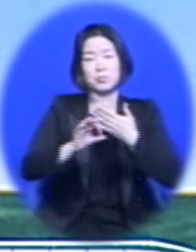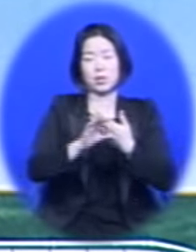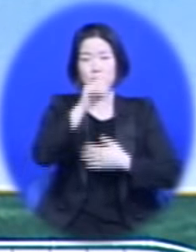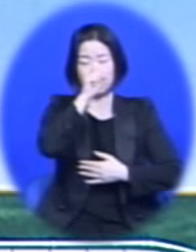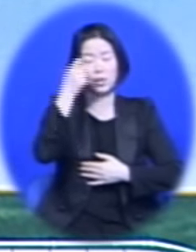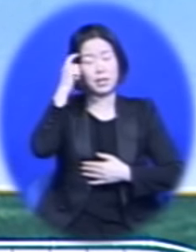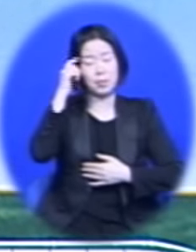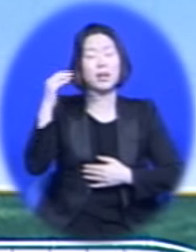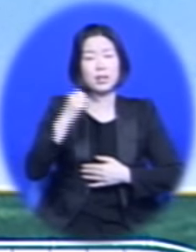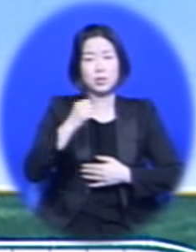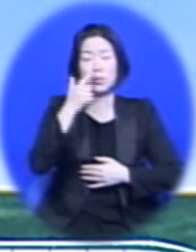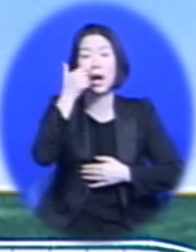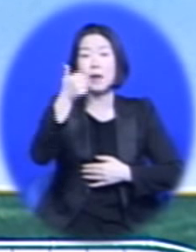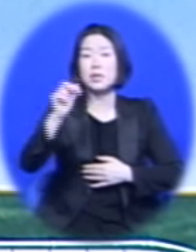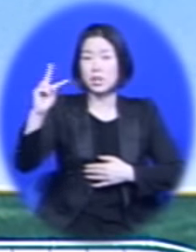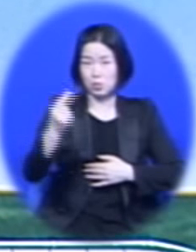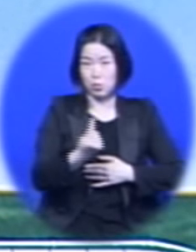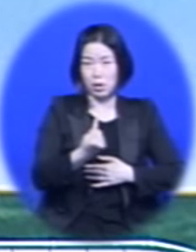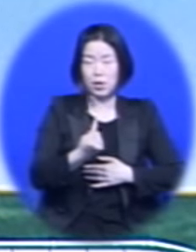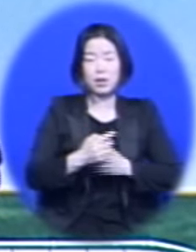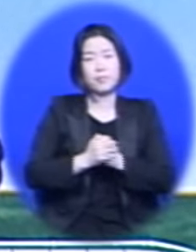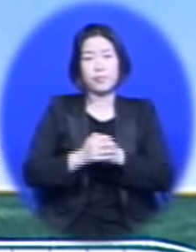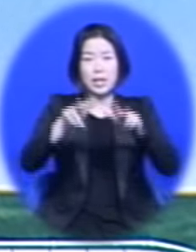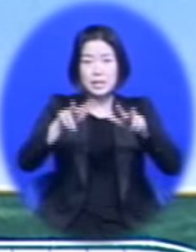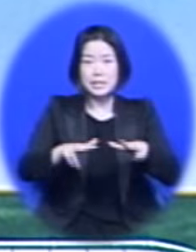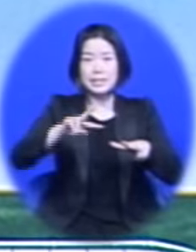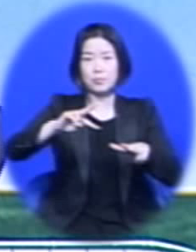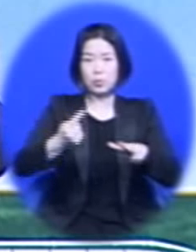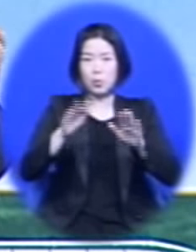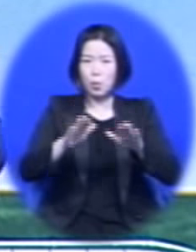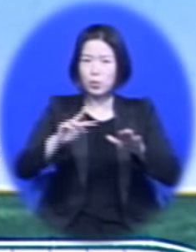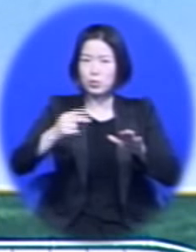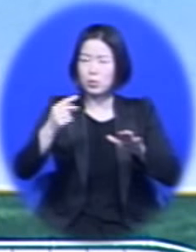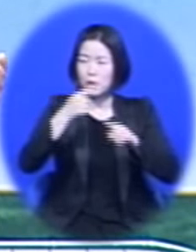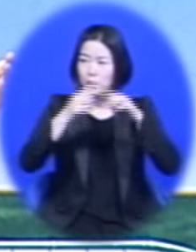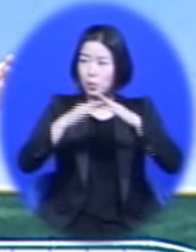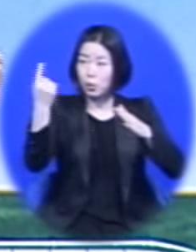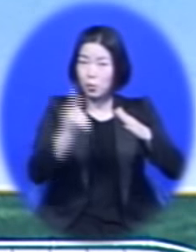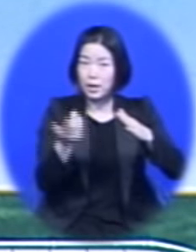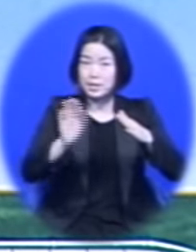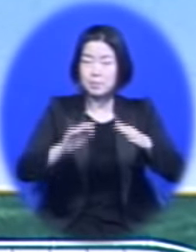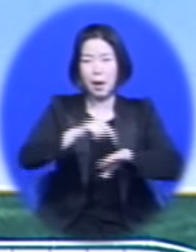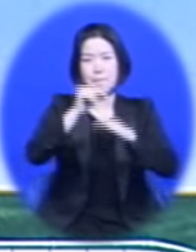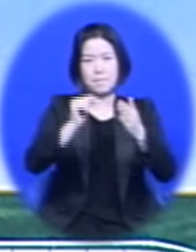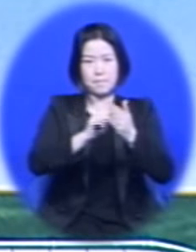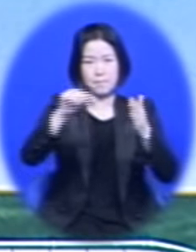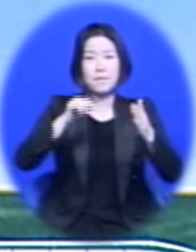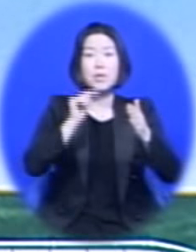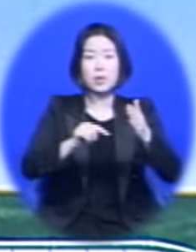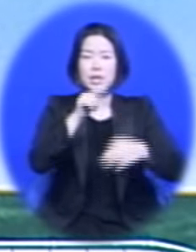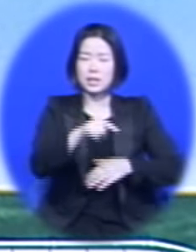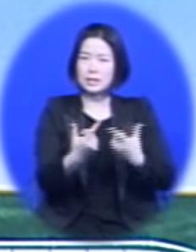가지고 아버지에게로 돌아옵니다. 지금도 오늘도 교회에 오셨지만 마음속에는